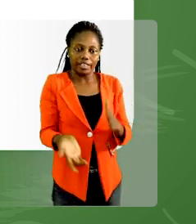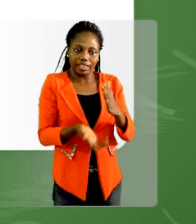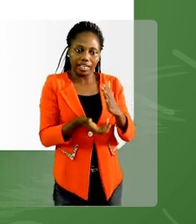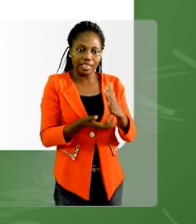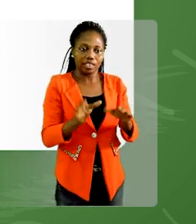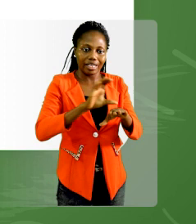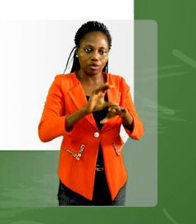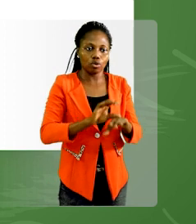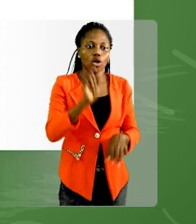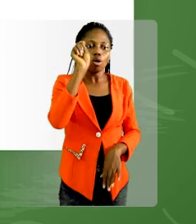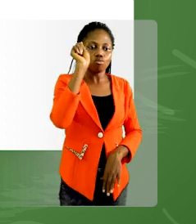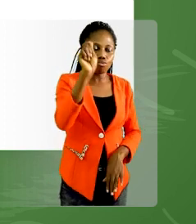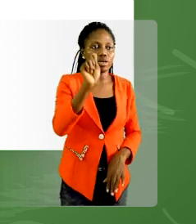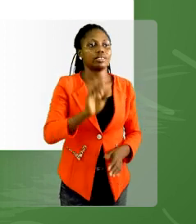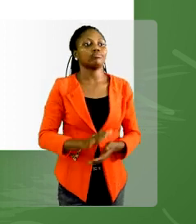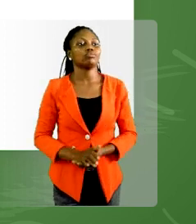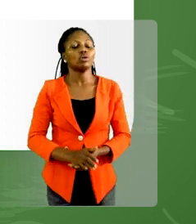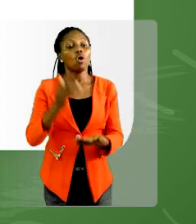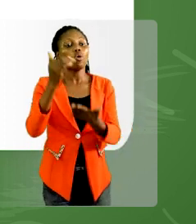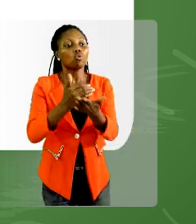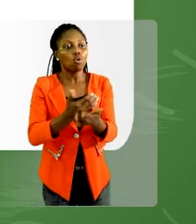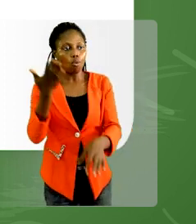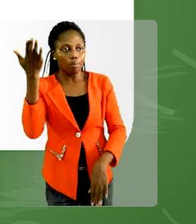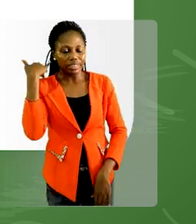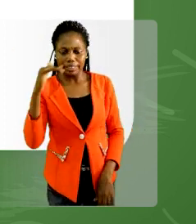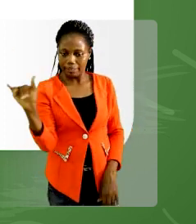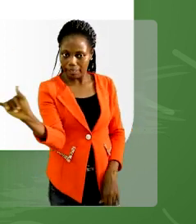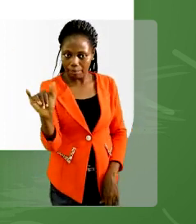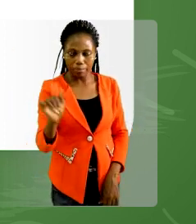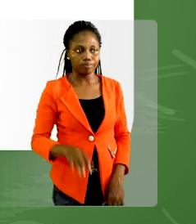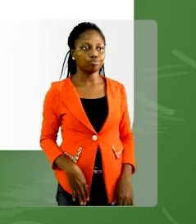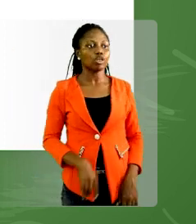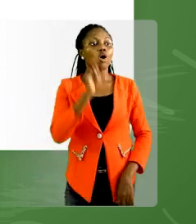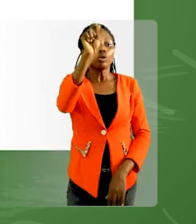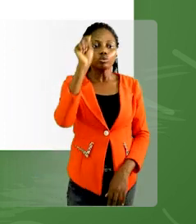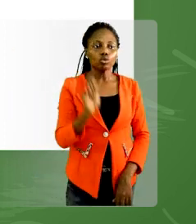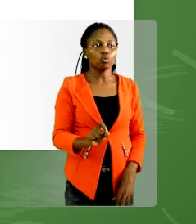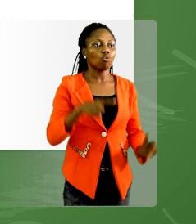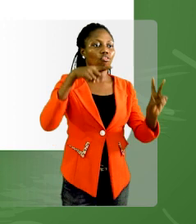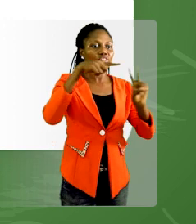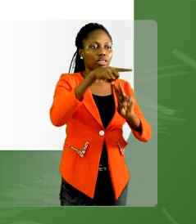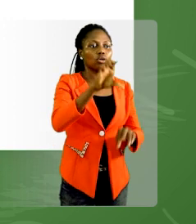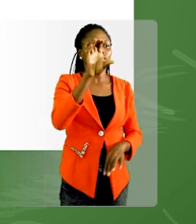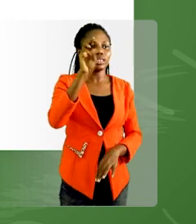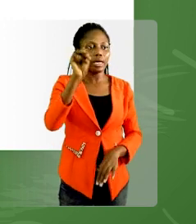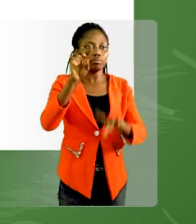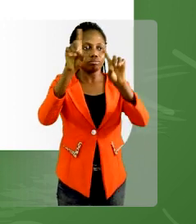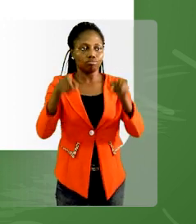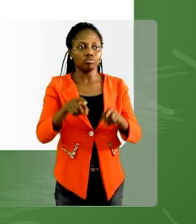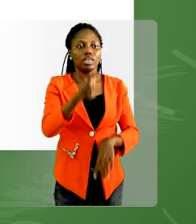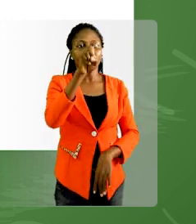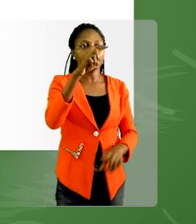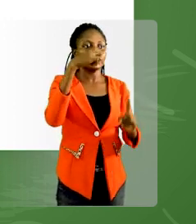vecteur CM a pour coordonnées X plus 2, Y moins 1. Et le vecteur AB a